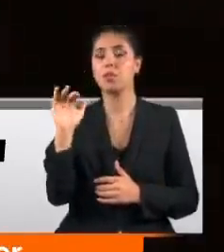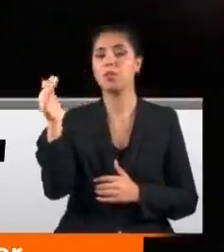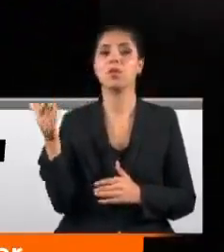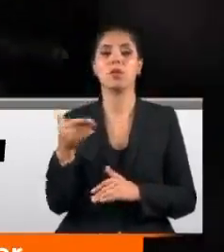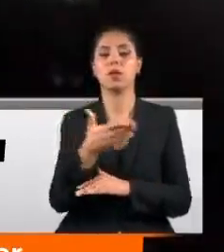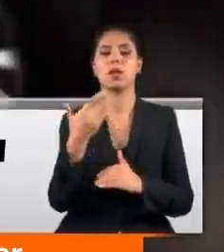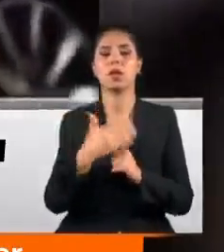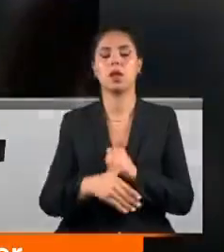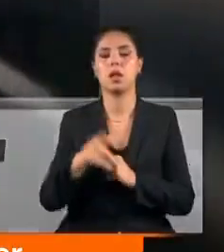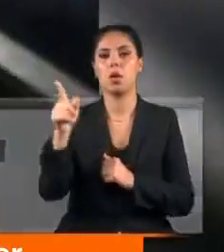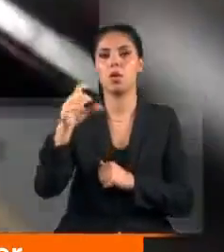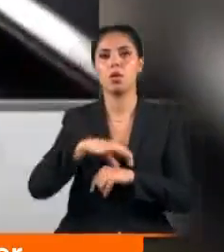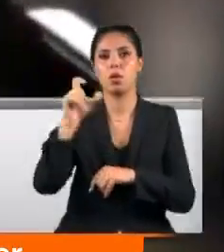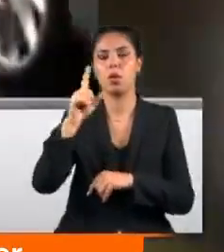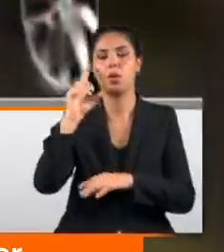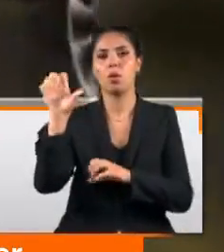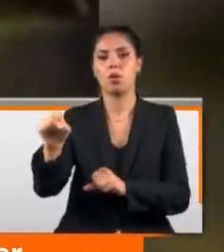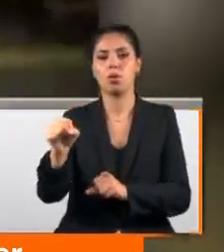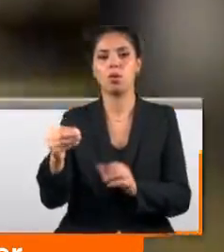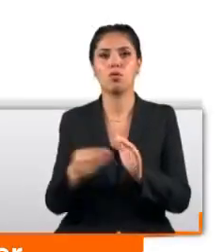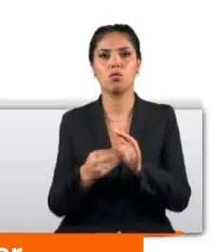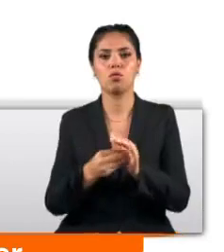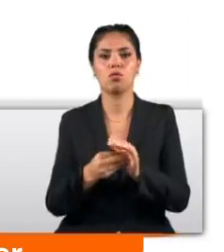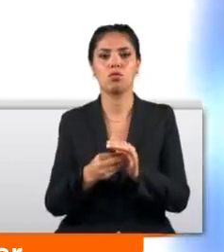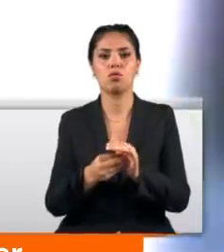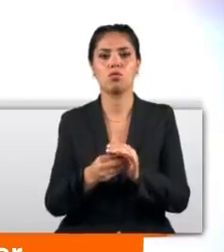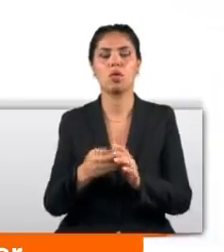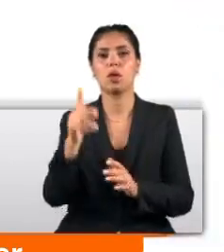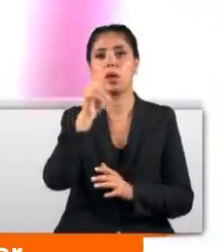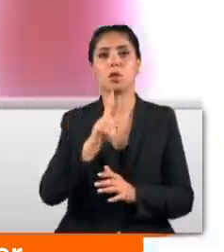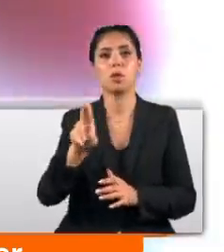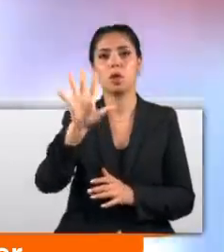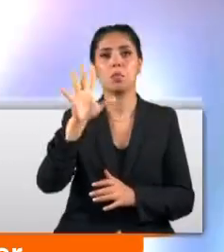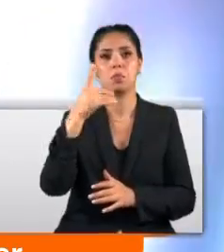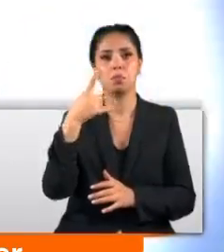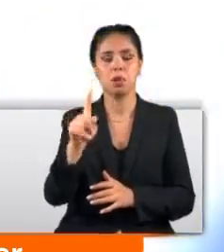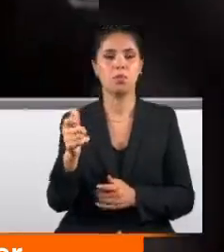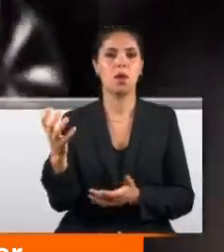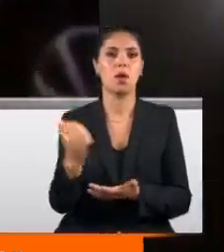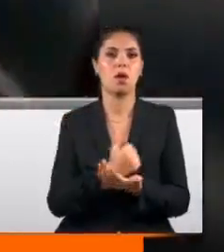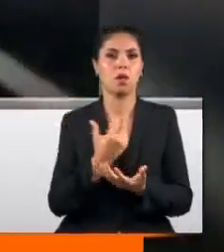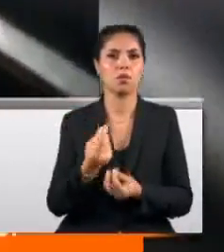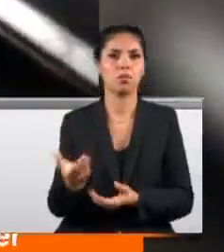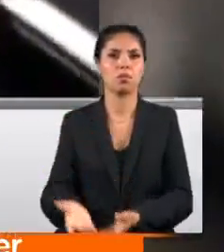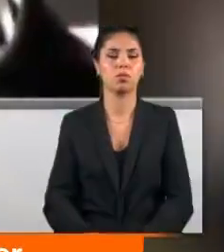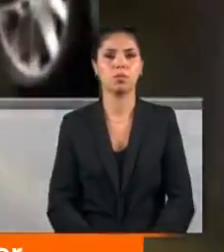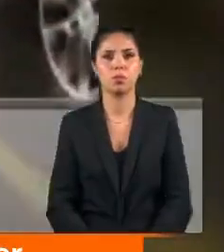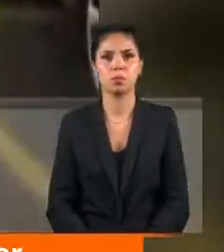doktor gözaltına alındı. Odasından rüşvet suçuna ilişkin olduğu düşünülen 275 bin lira ele geçirildi.